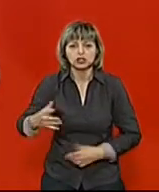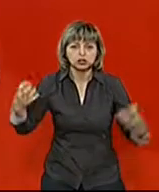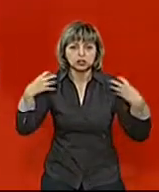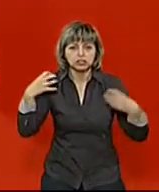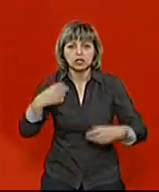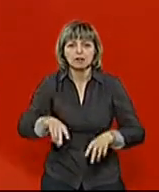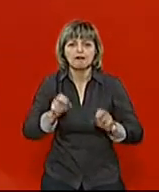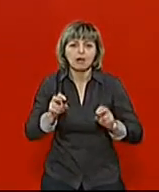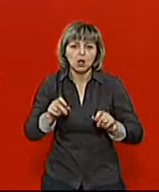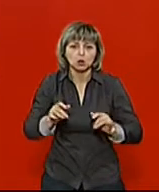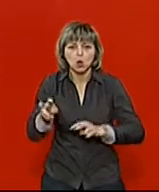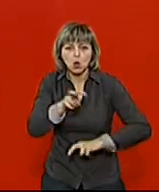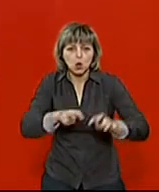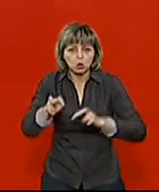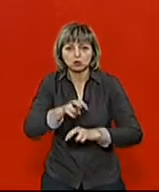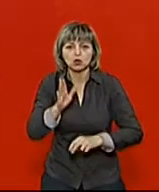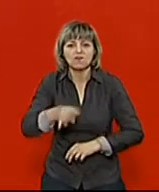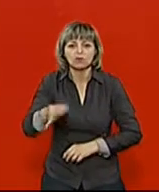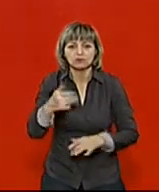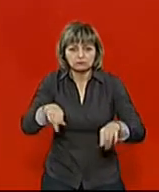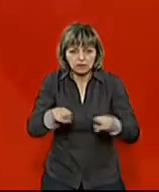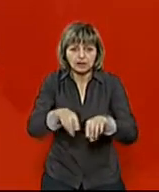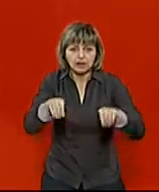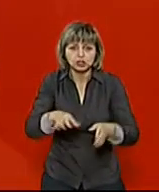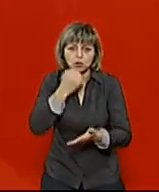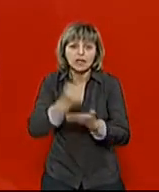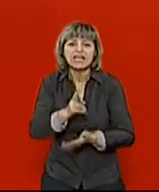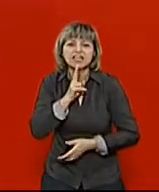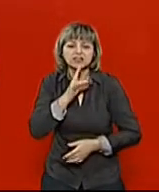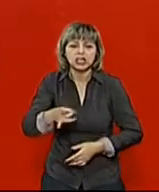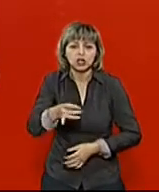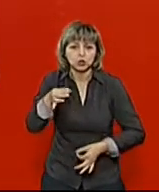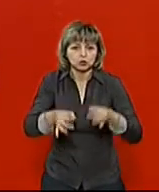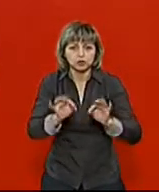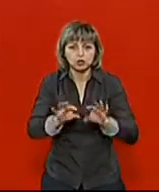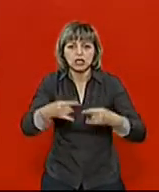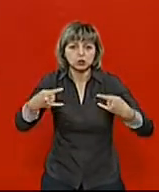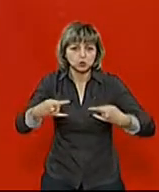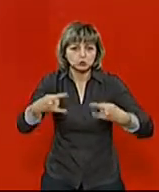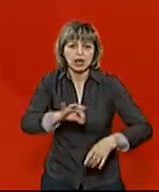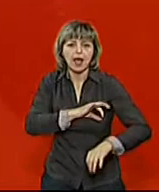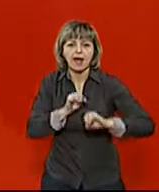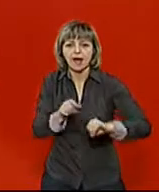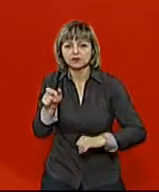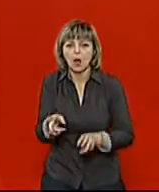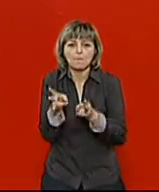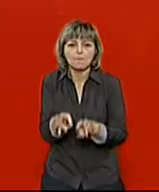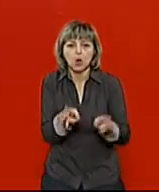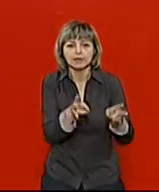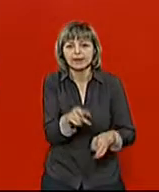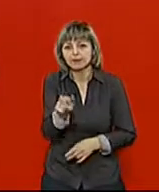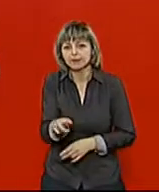розшуку області. Таке рішення сьогодні ухвалили у Ківерцівському районному суді, розказав Суспільному адвокат потерпілих